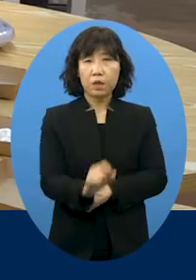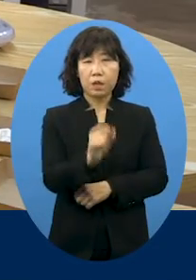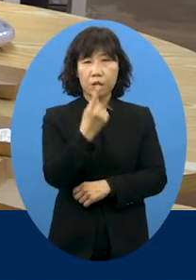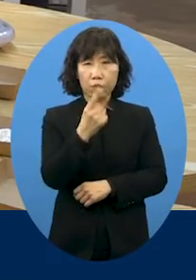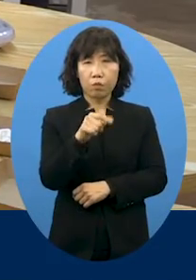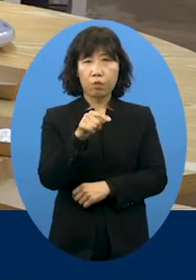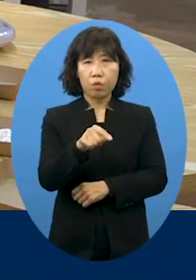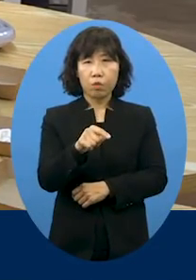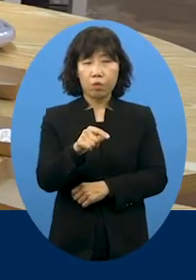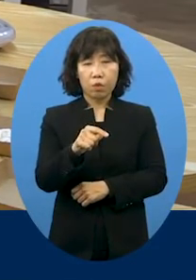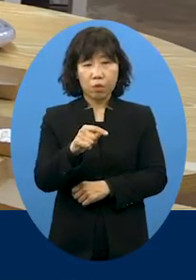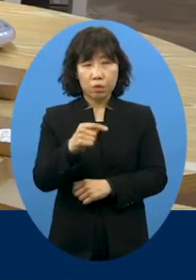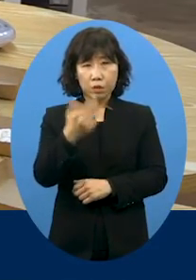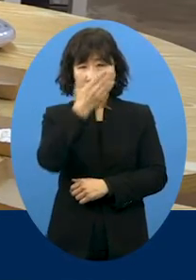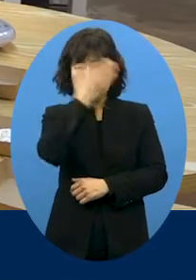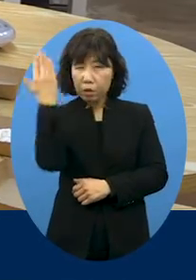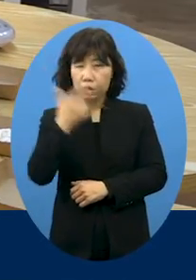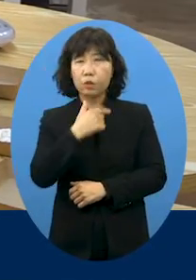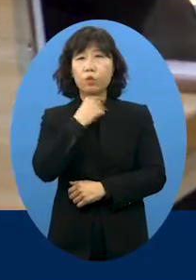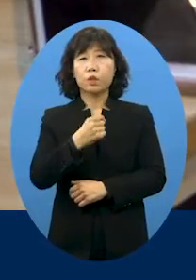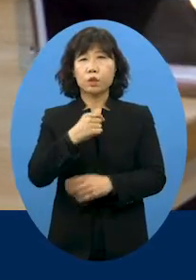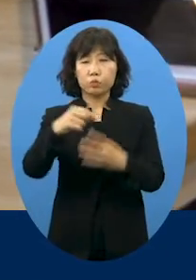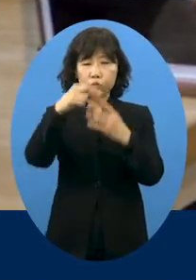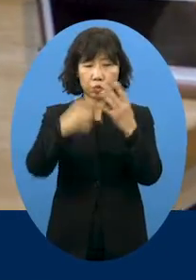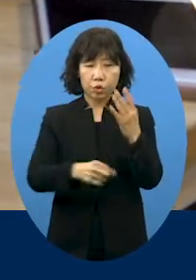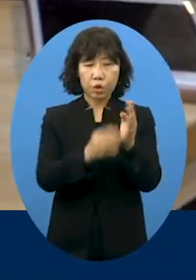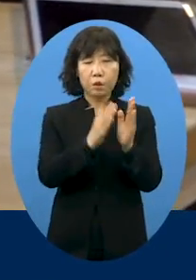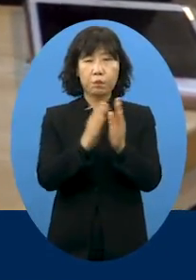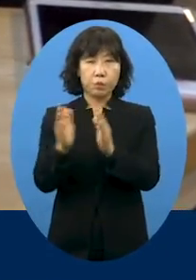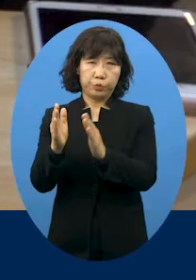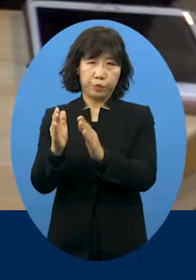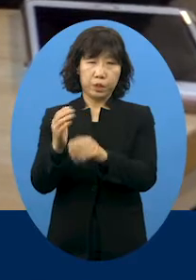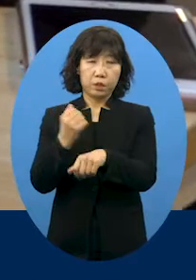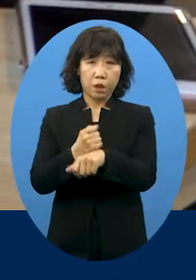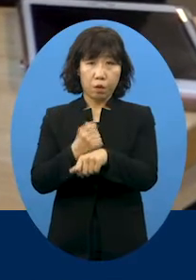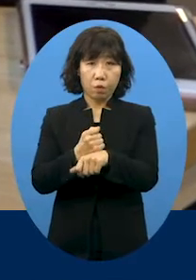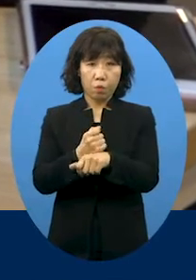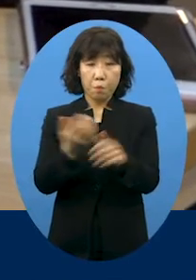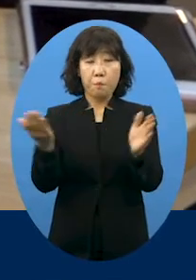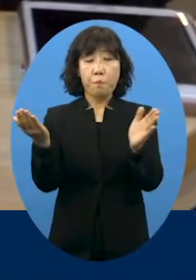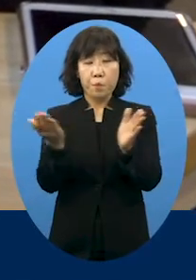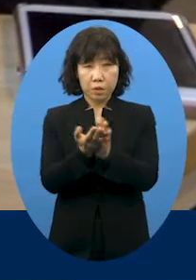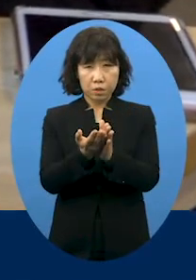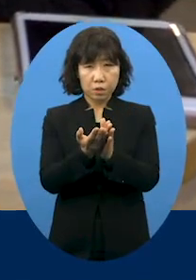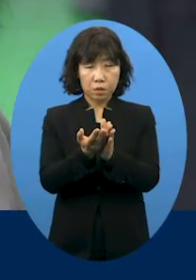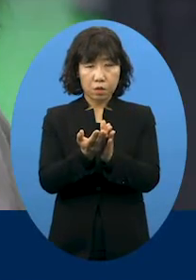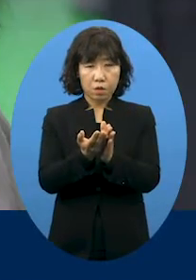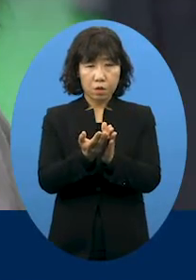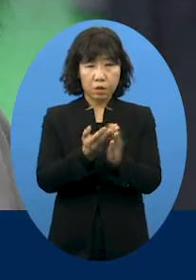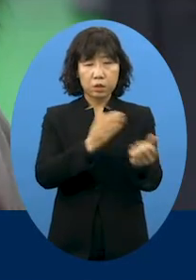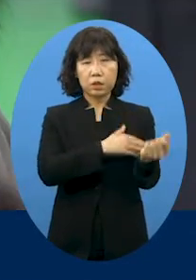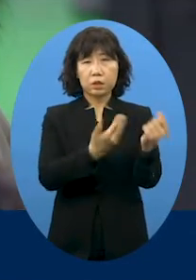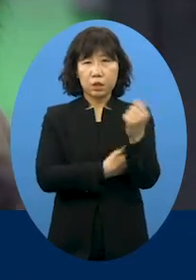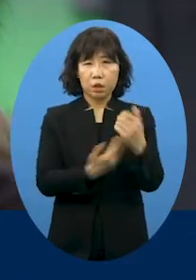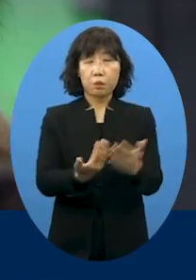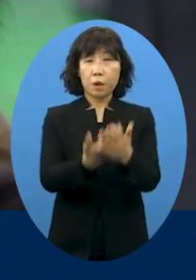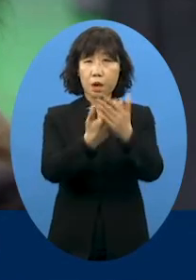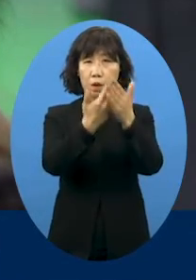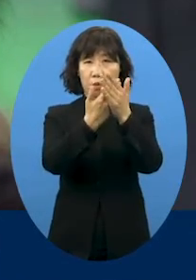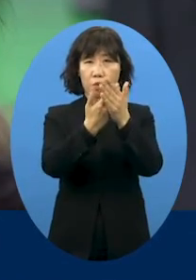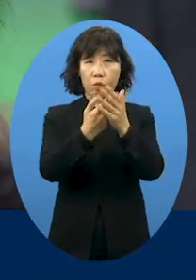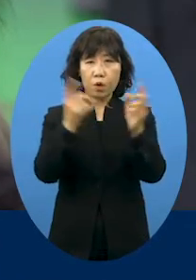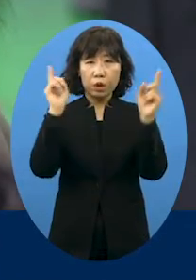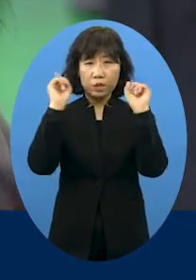취업 경향에 부합하고 청년층 에 선호하는 교육프로그램을 마련함으로써 청년들의 취 창업 역량을 강화하고